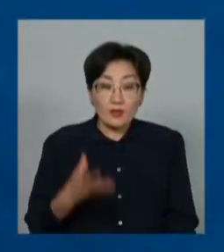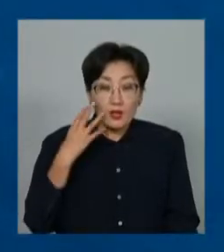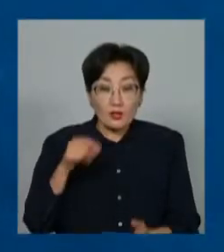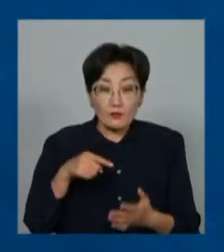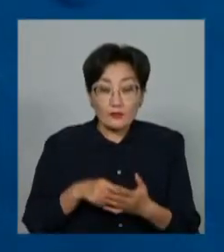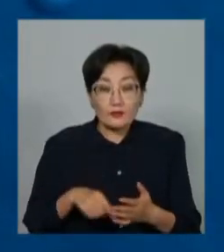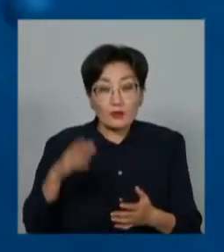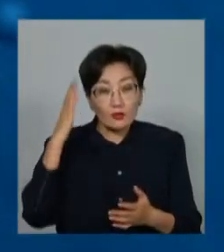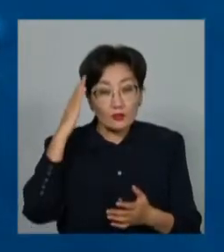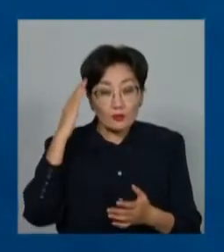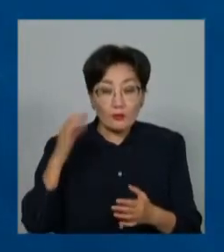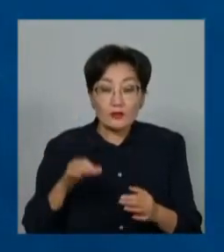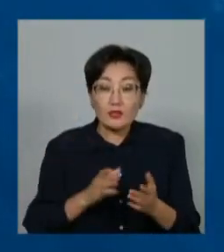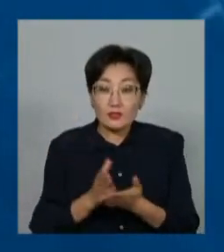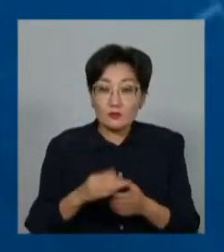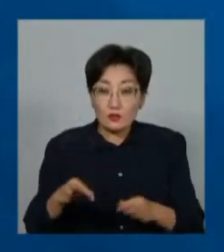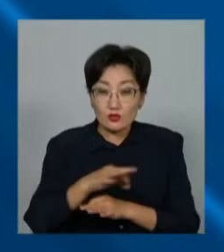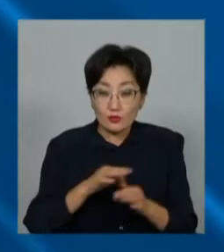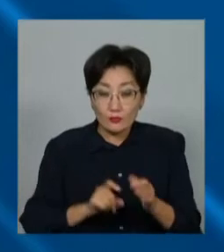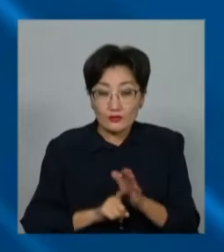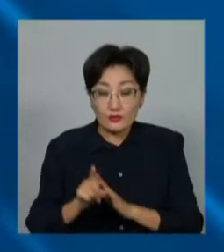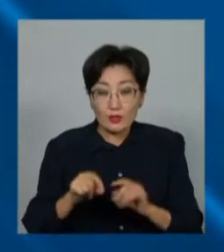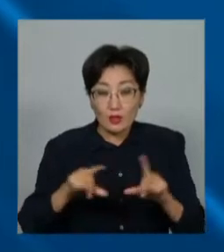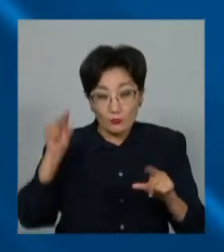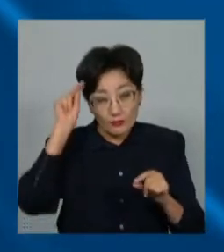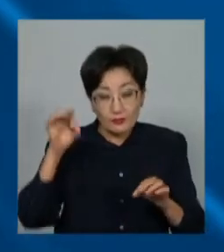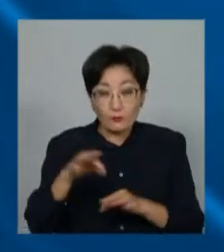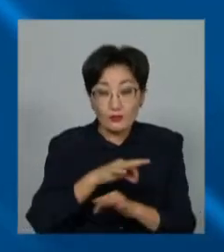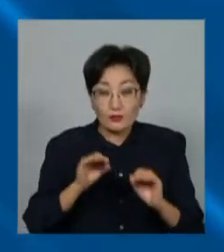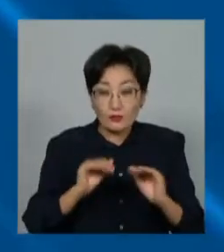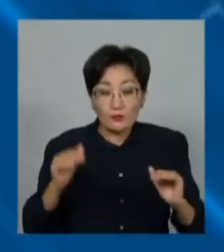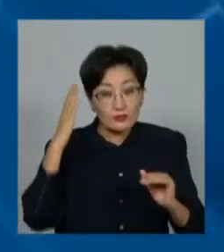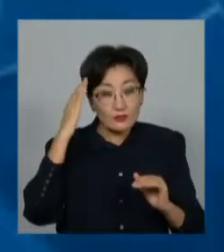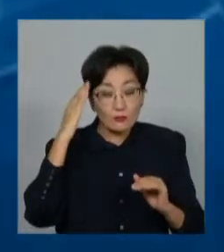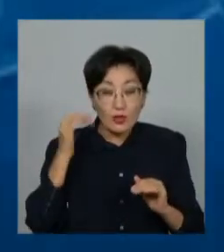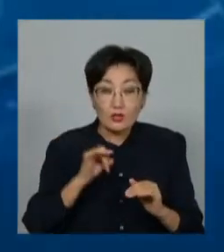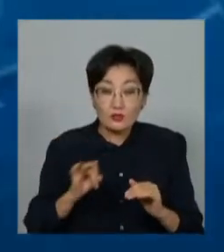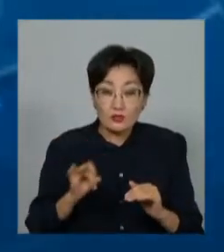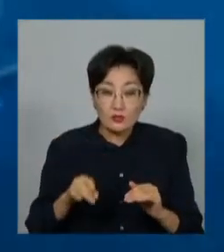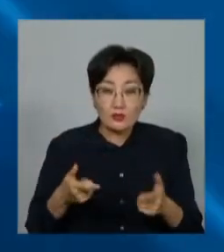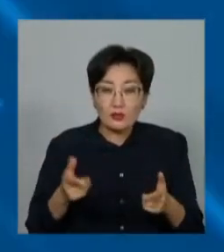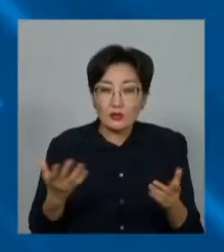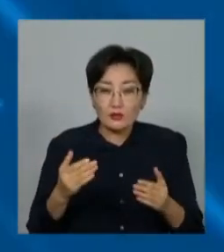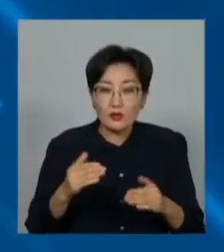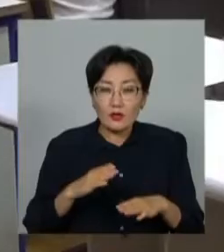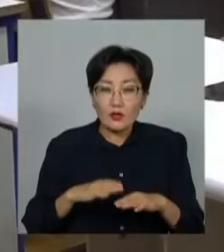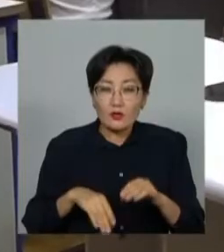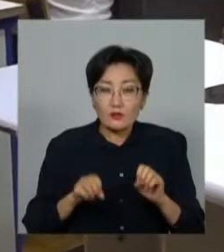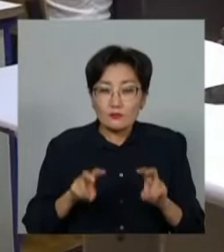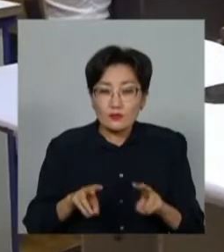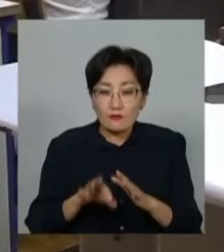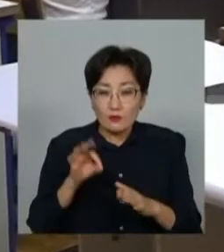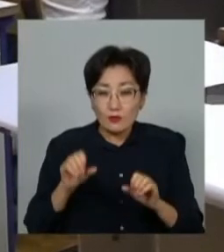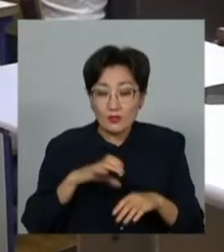Алматыда қабілет қызмет жобасы басталады. Аталған жоба мектеп жобасындағы балалардың зияткерлік қабілетімен қай кәсіпке икемдекенін анықтауға